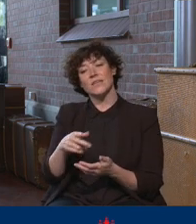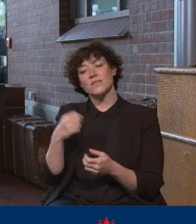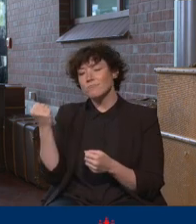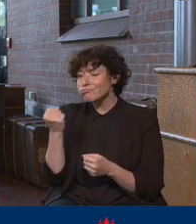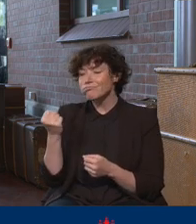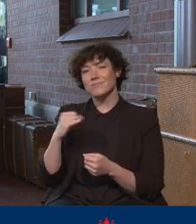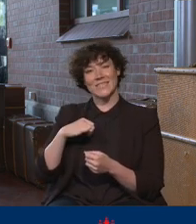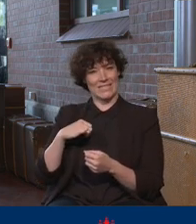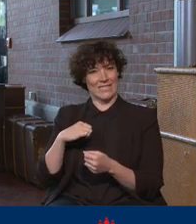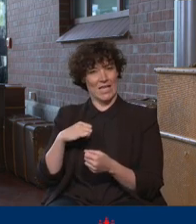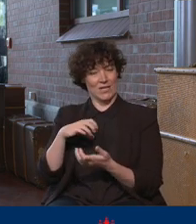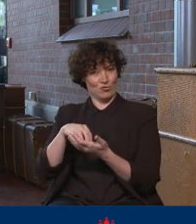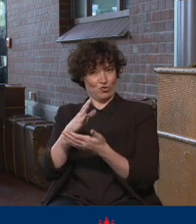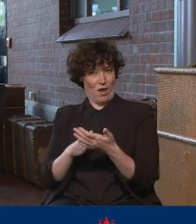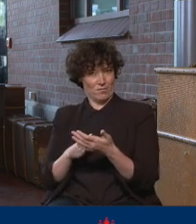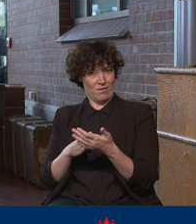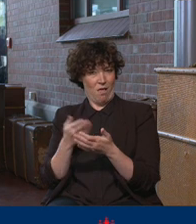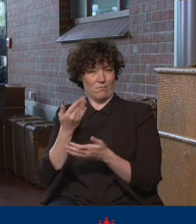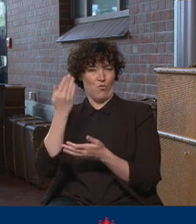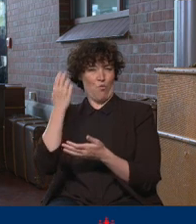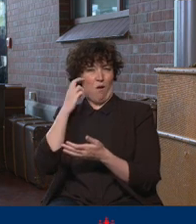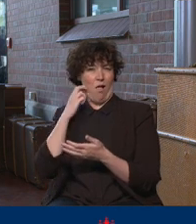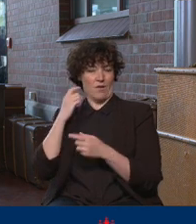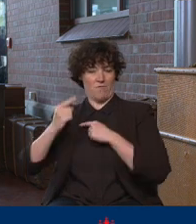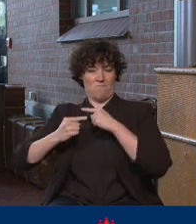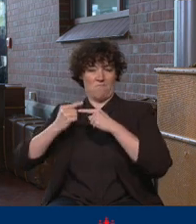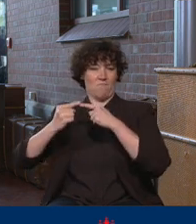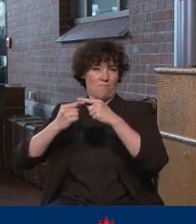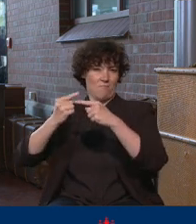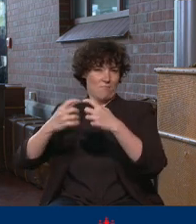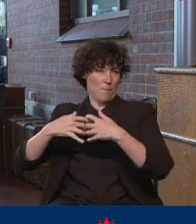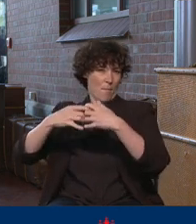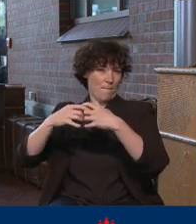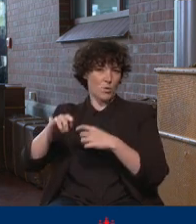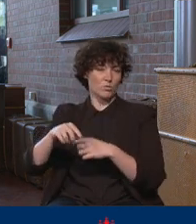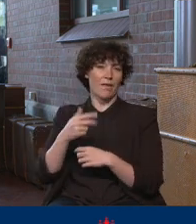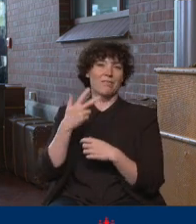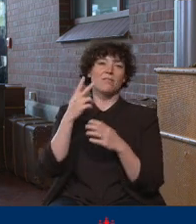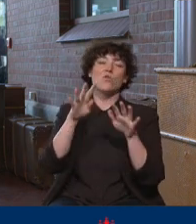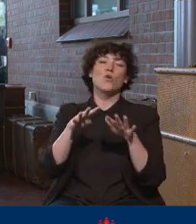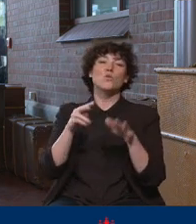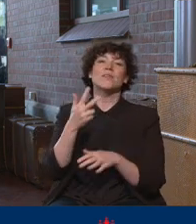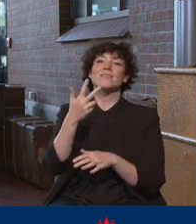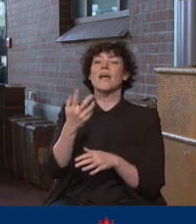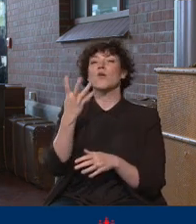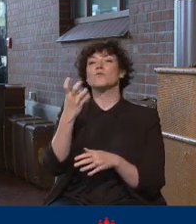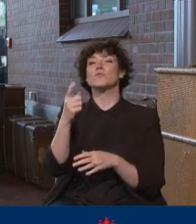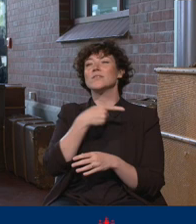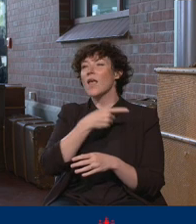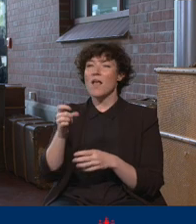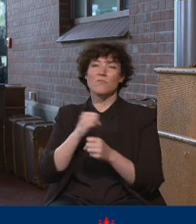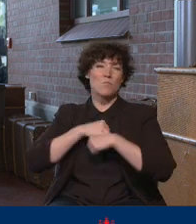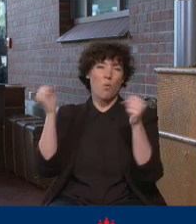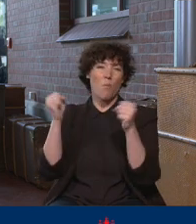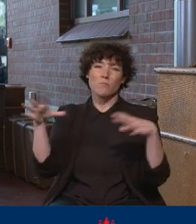stadtteil also aus der gründerzeit heraus sich so entwickeln durfte und dann wurde 43 alles weggebombt nicht laufen wir hier stadtreparatur